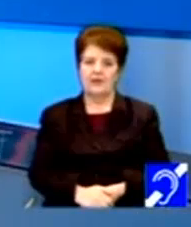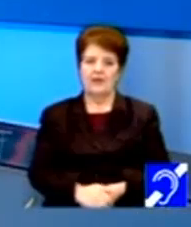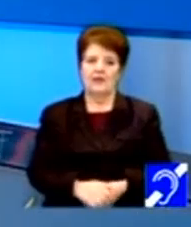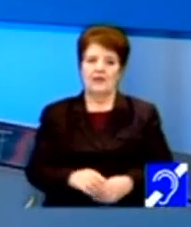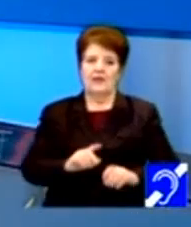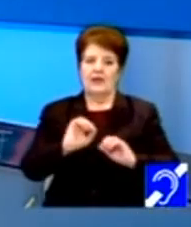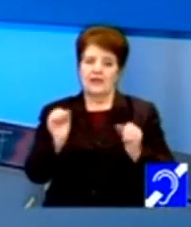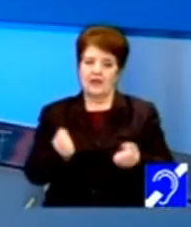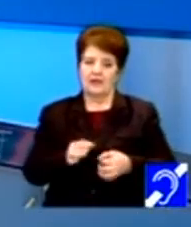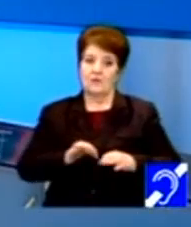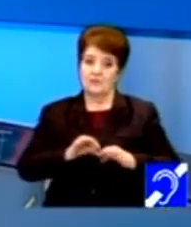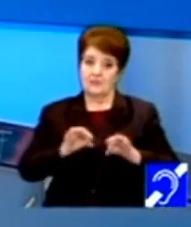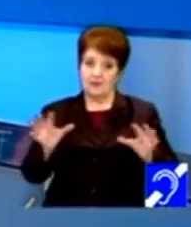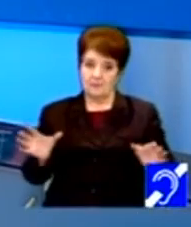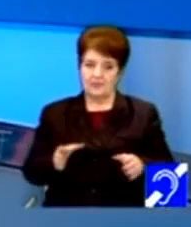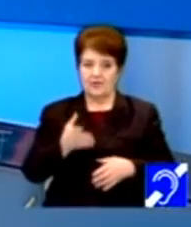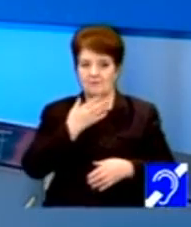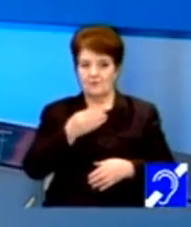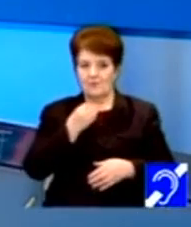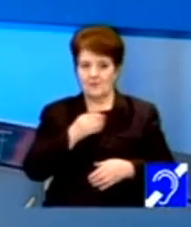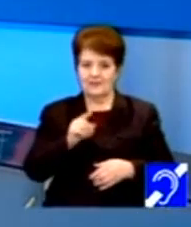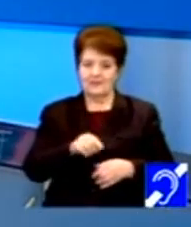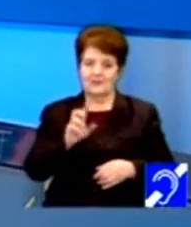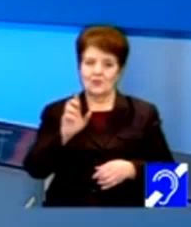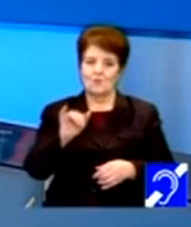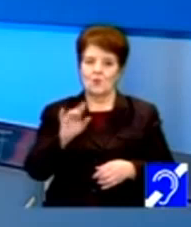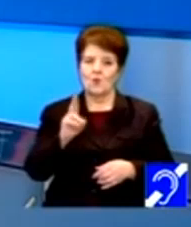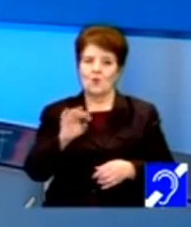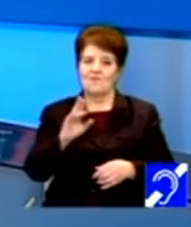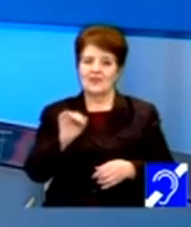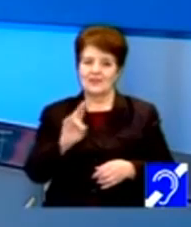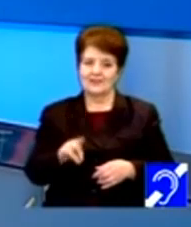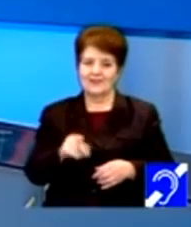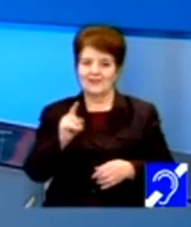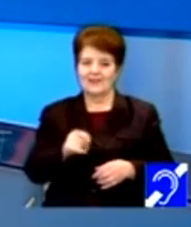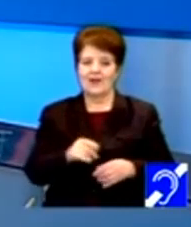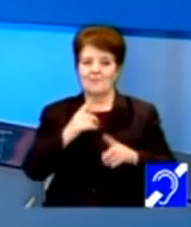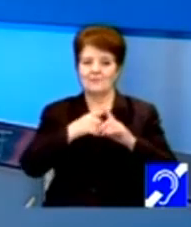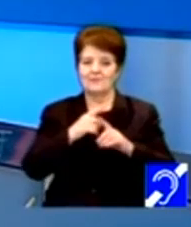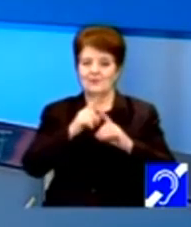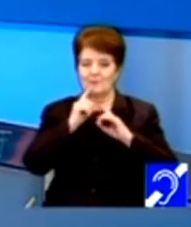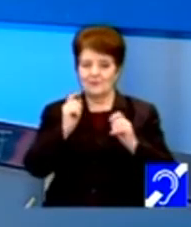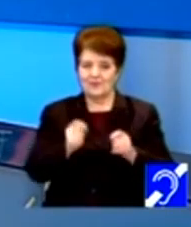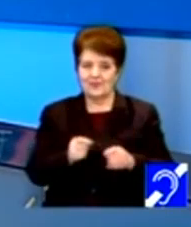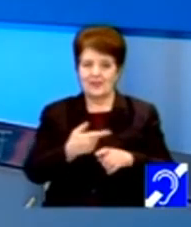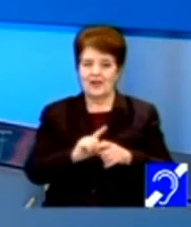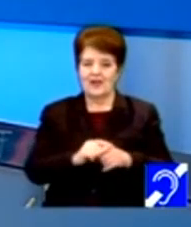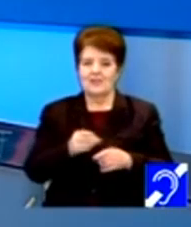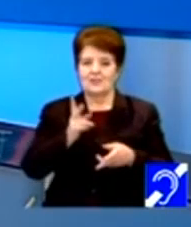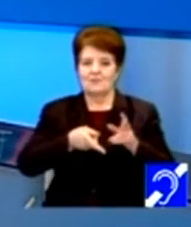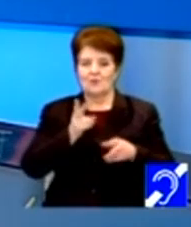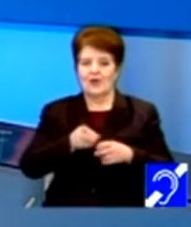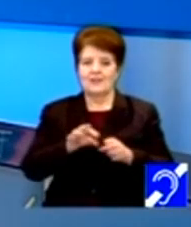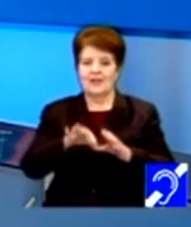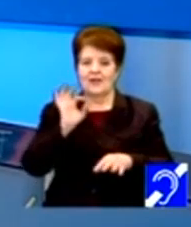Iarna cu sărbătorile sale nu e nicăieri mai frumoasă decât în Bucovina. Codrii albiți de omăt, mănăstiri legendare și bucate alese fac experiența